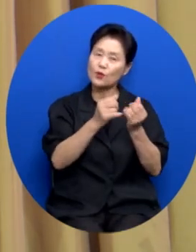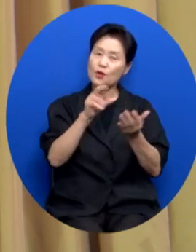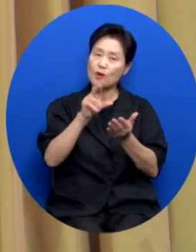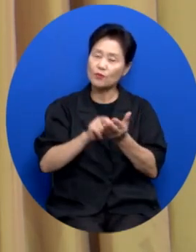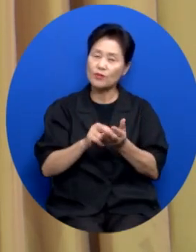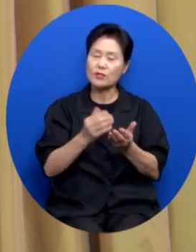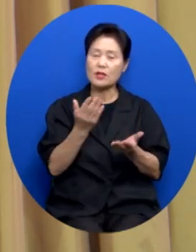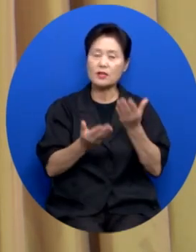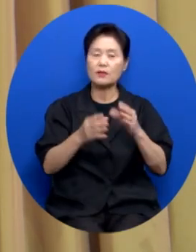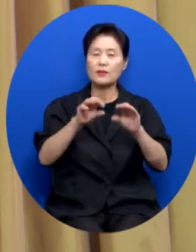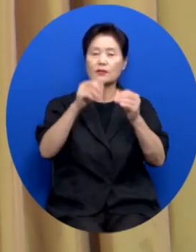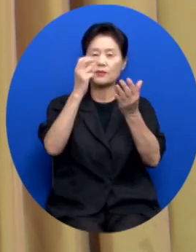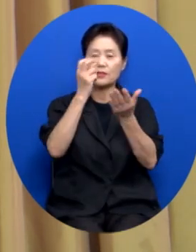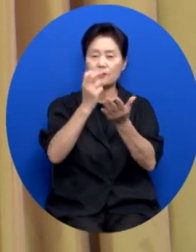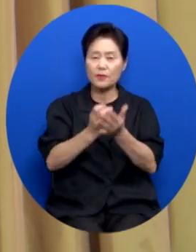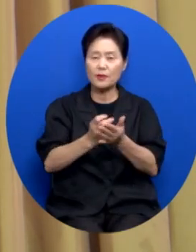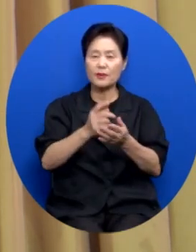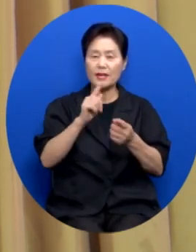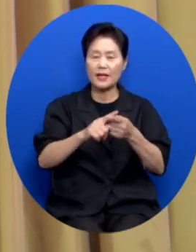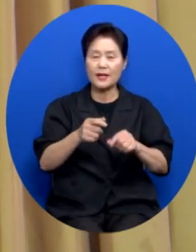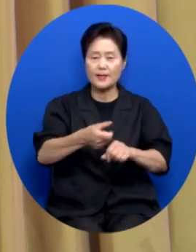차별금지법에 대한 적극적인